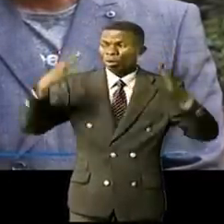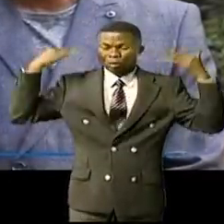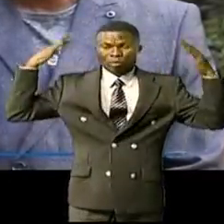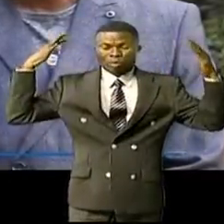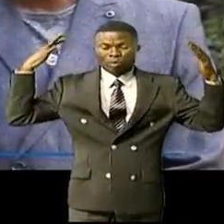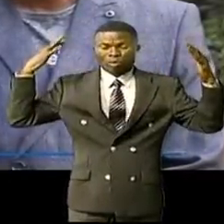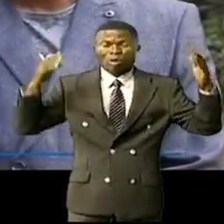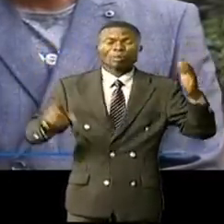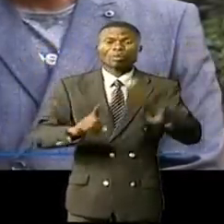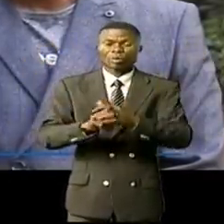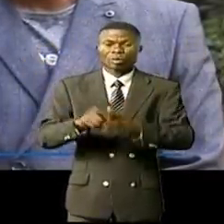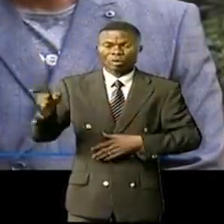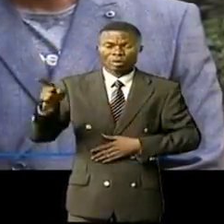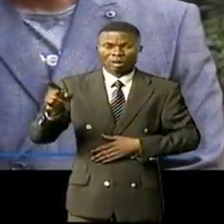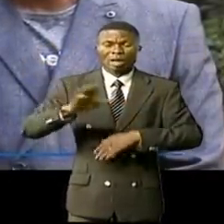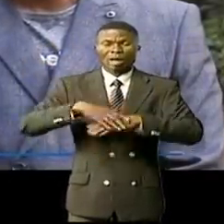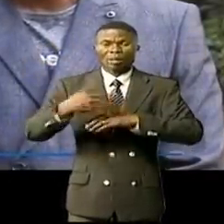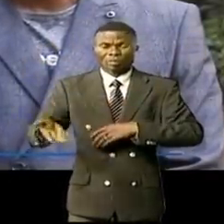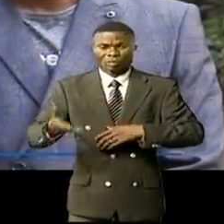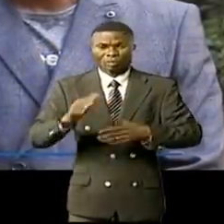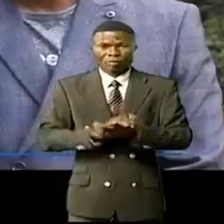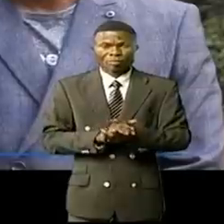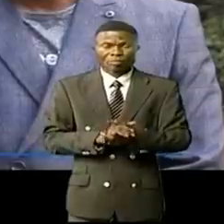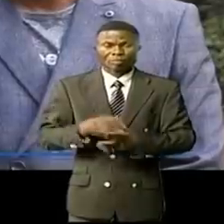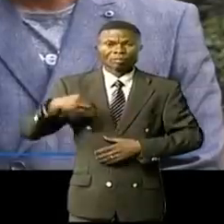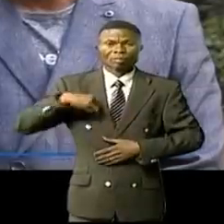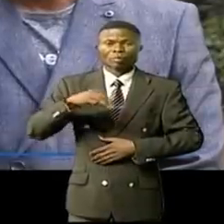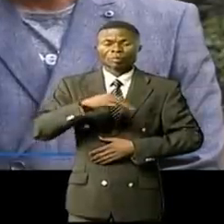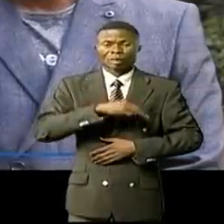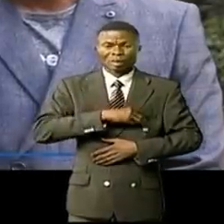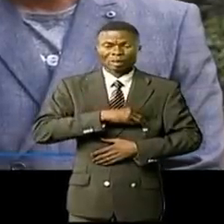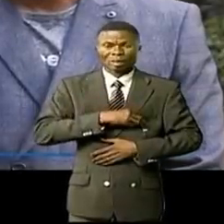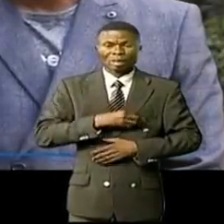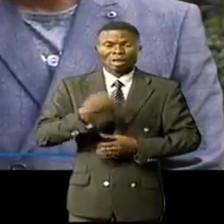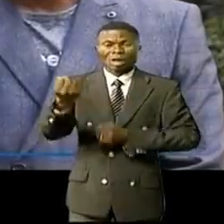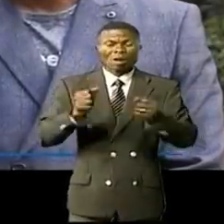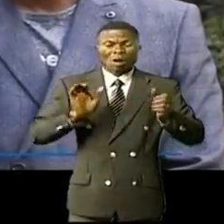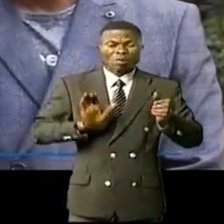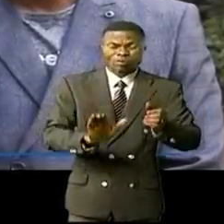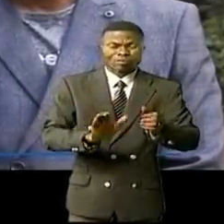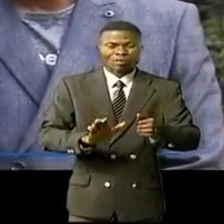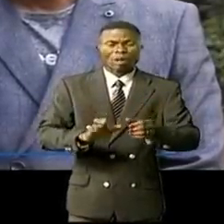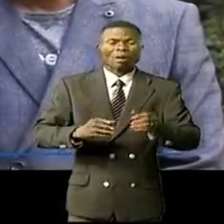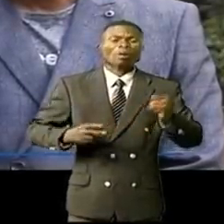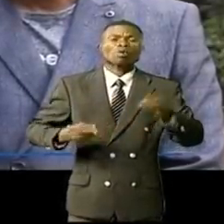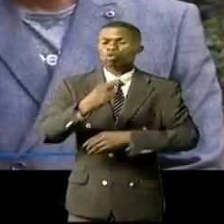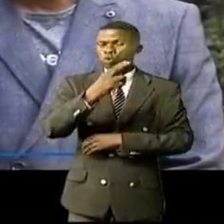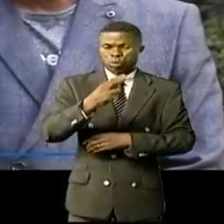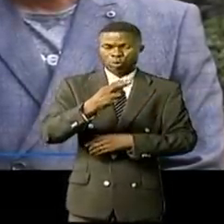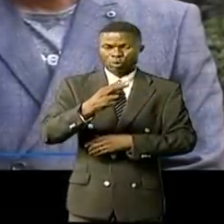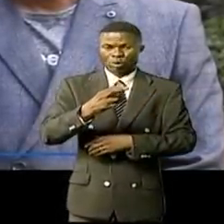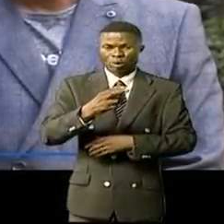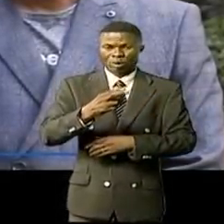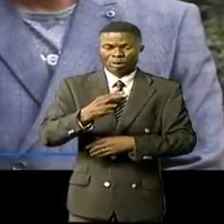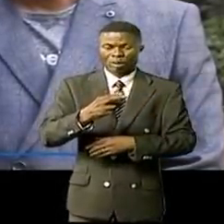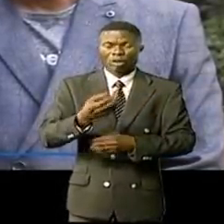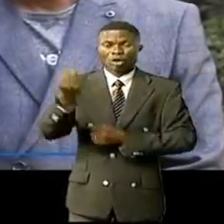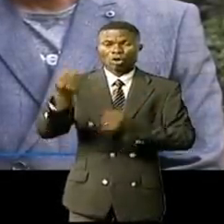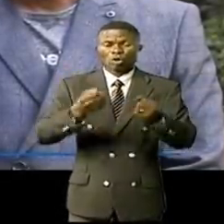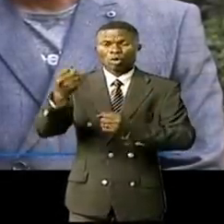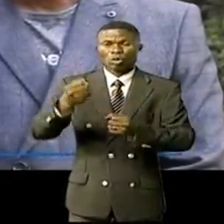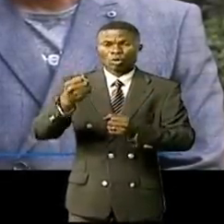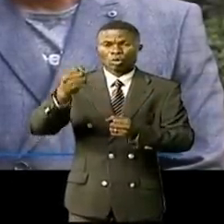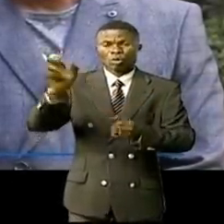hydriques et puis les manques de l'efficacité du frein, selon la déclaration